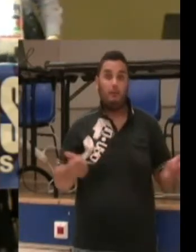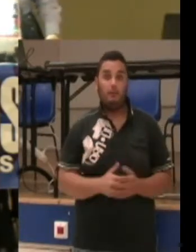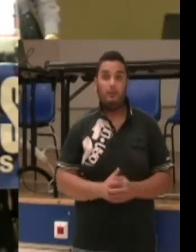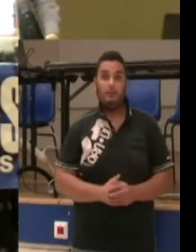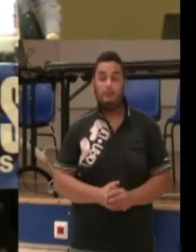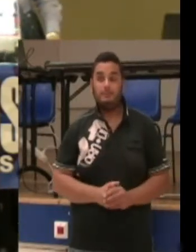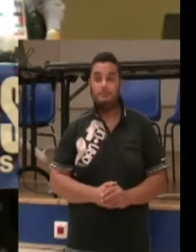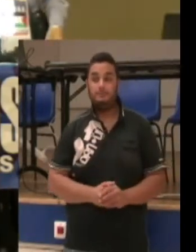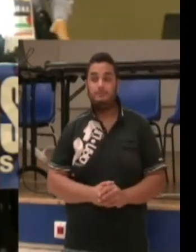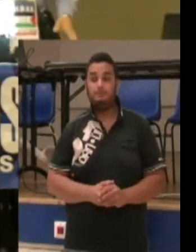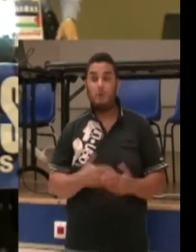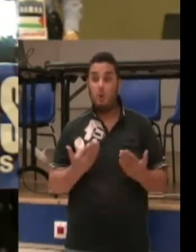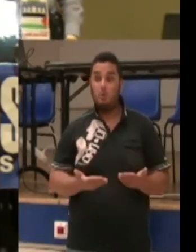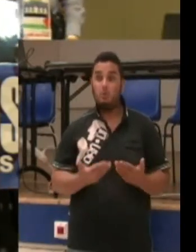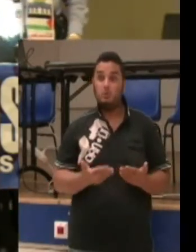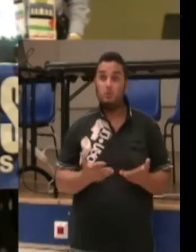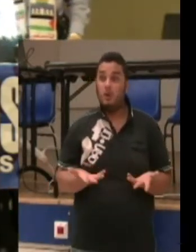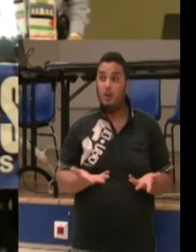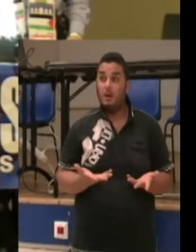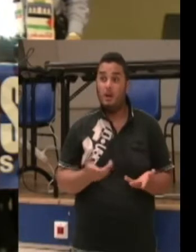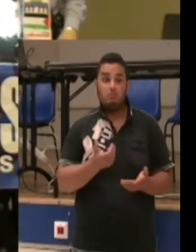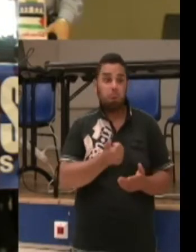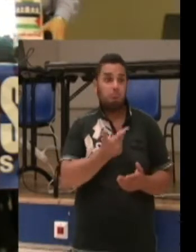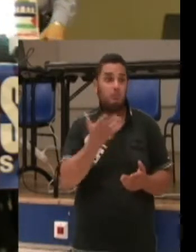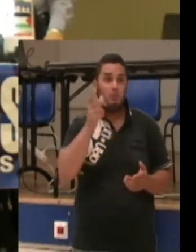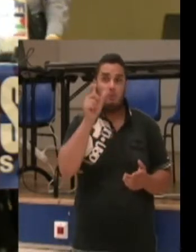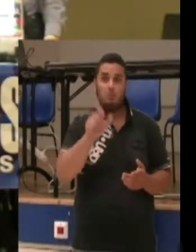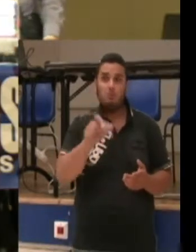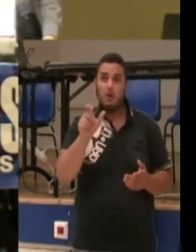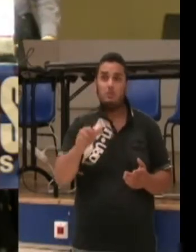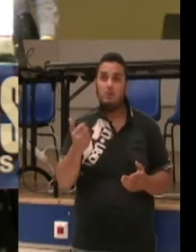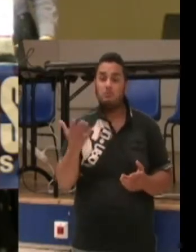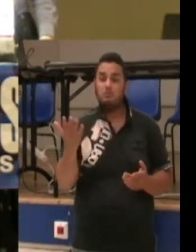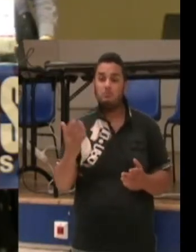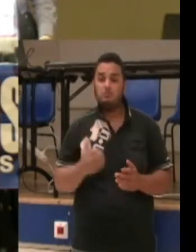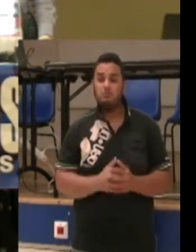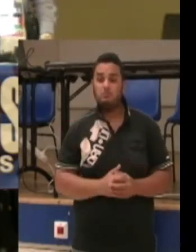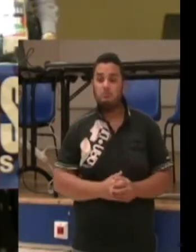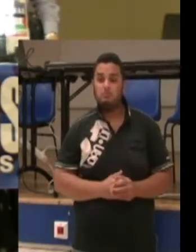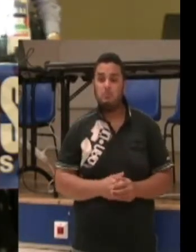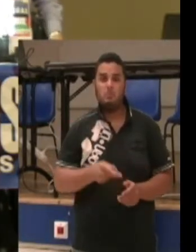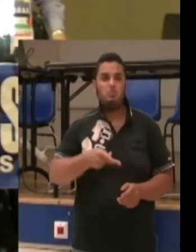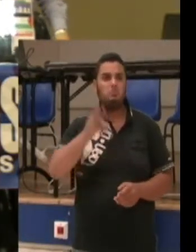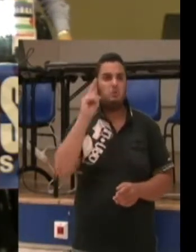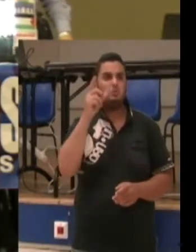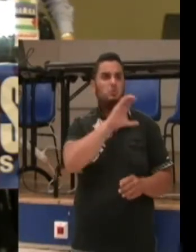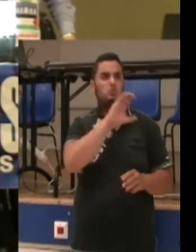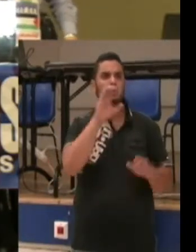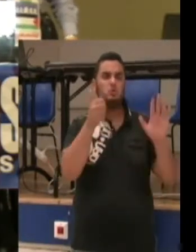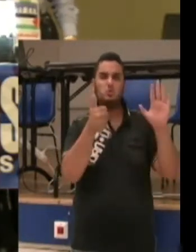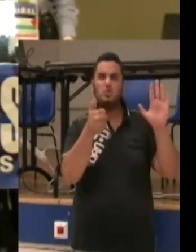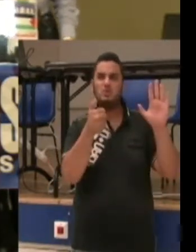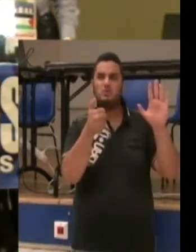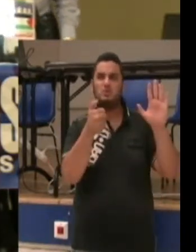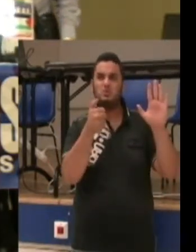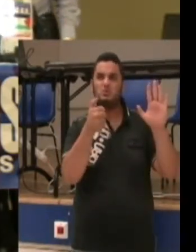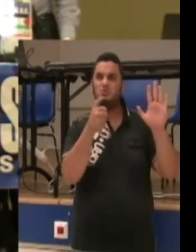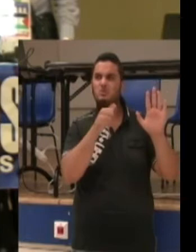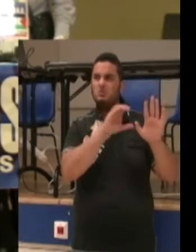Aujourd'hui, on décompte presque, on compte plus de